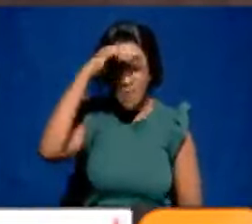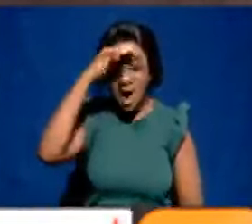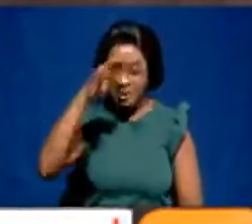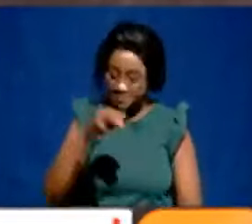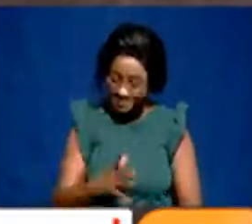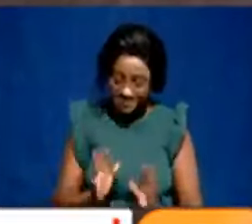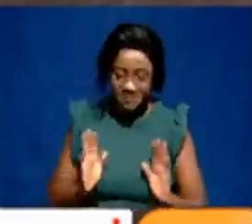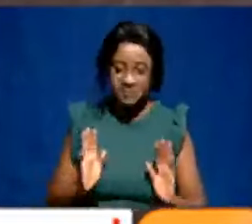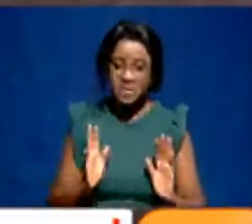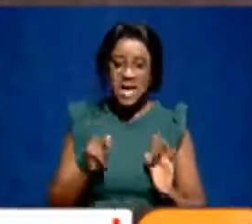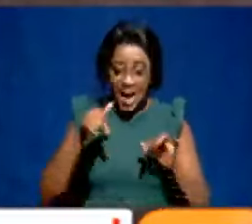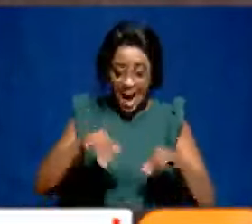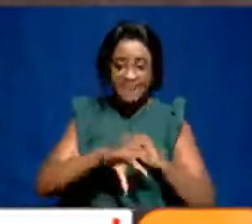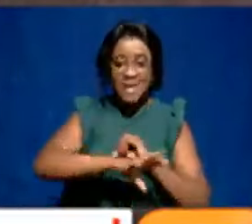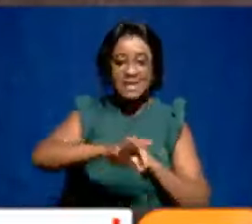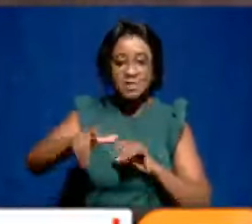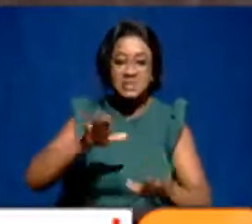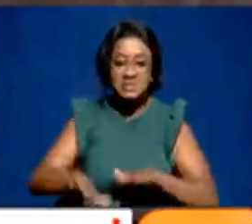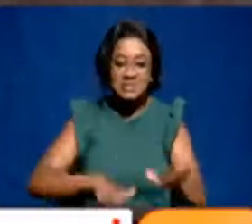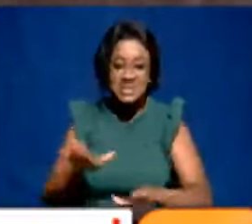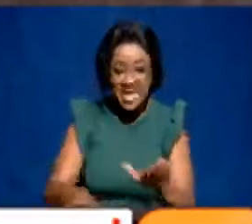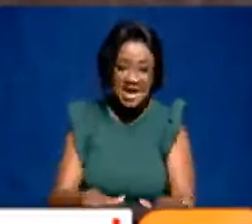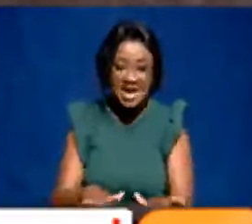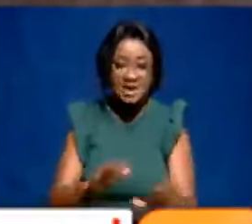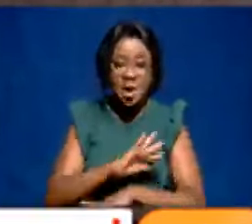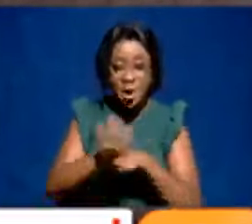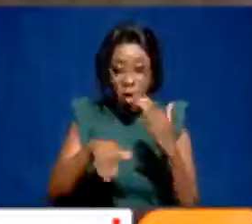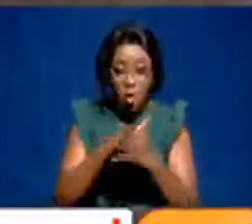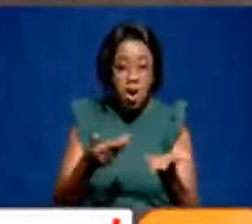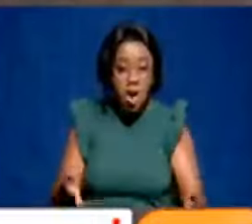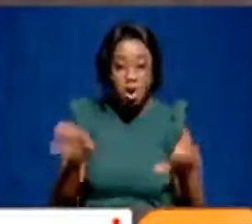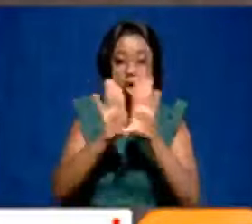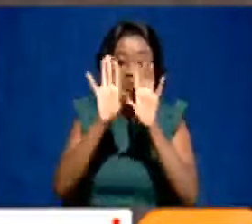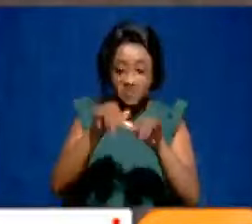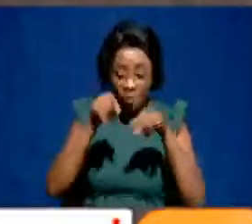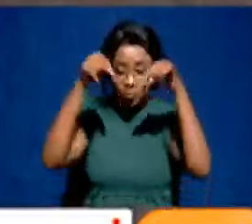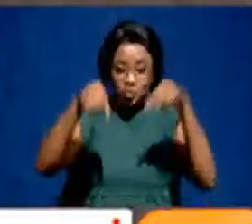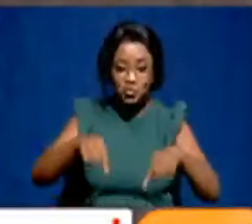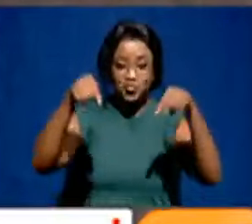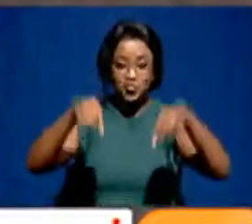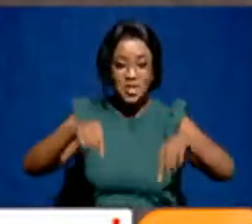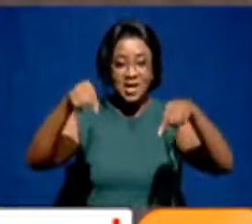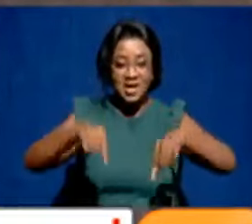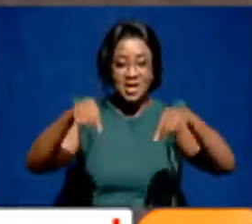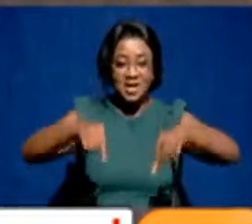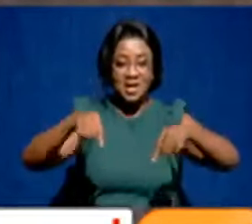zile ambazo ziko Kirinyaga County zimefungwa kutoka leo.